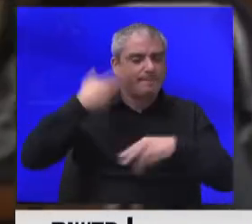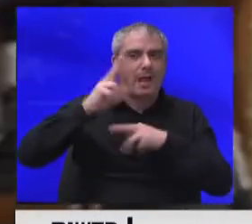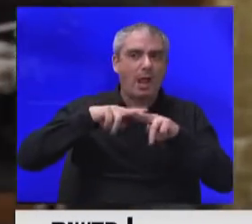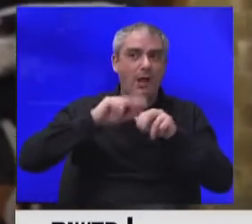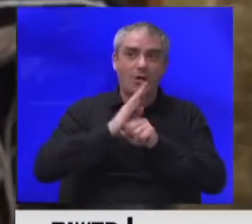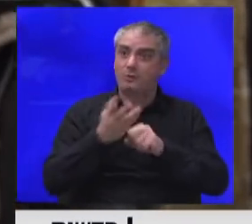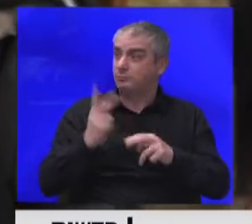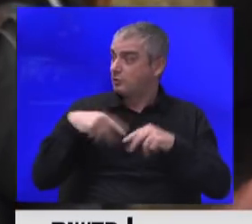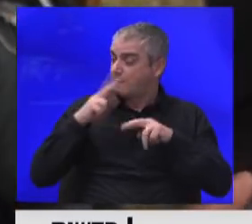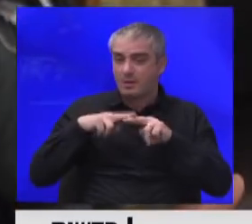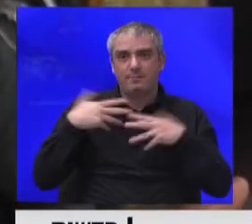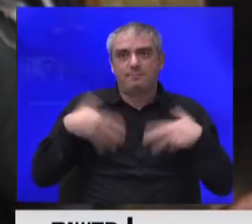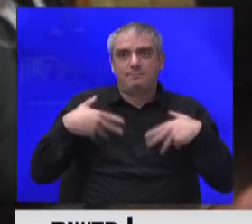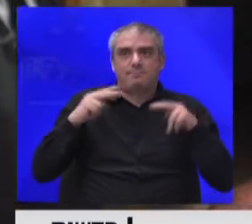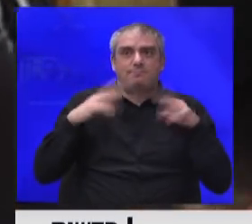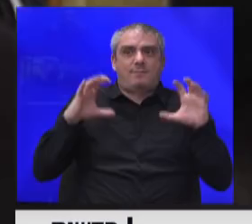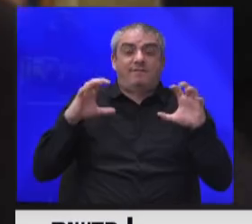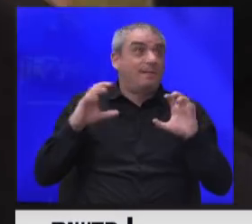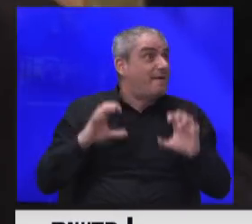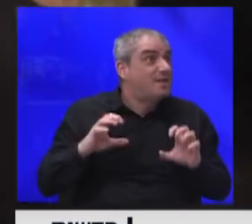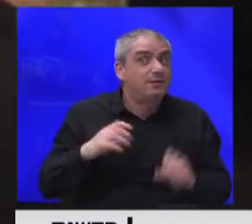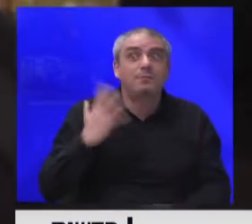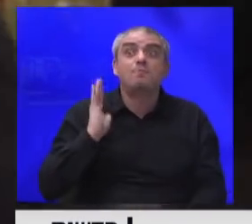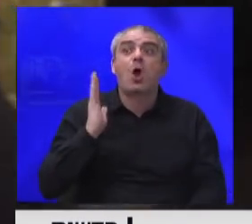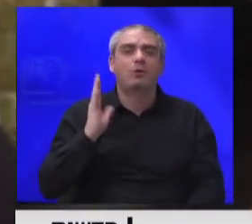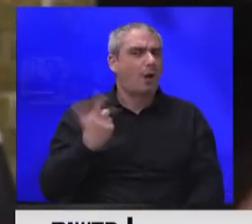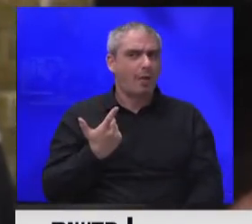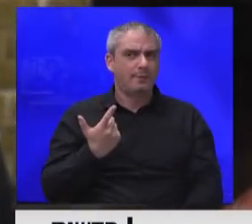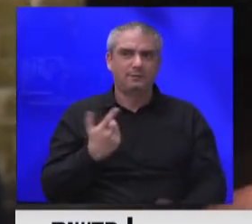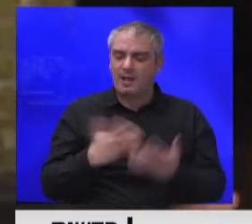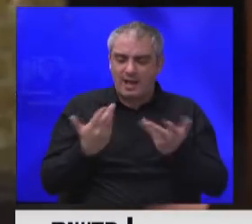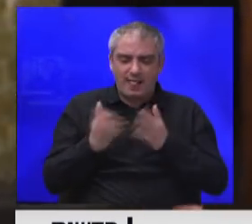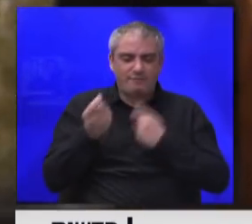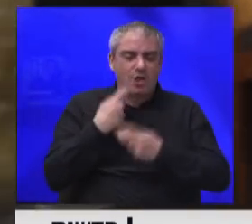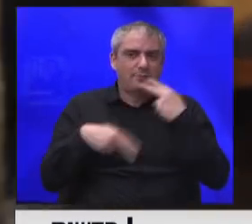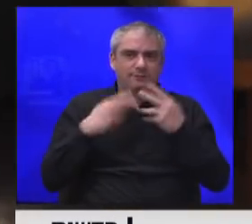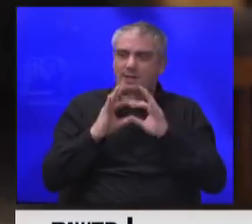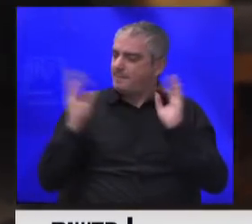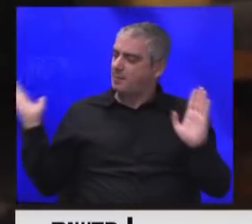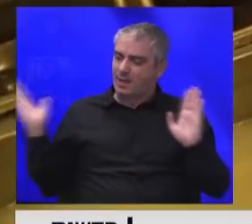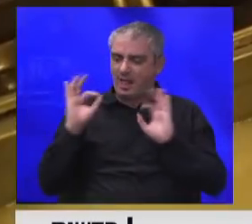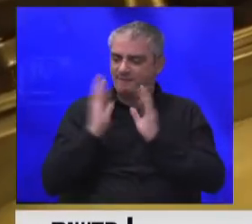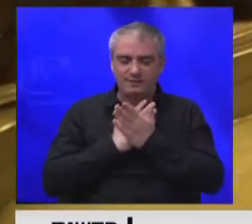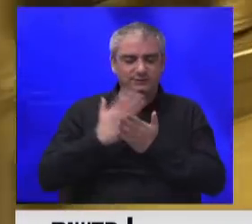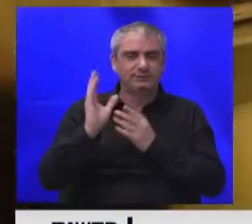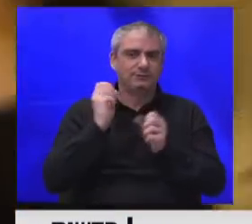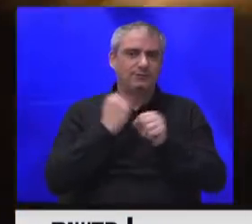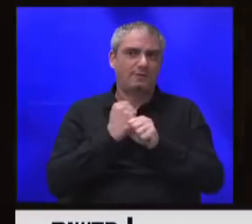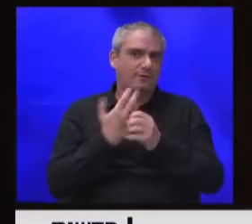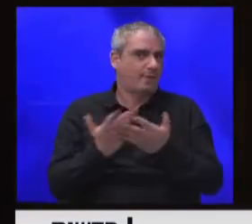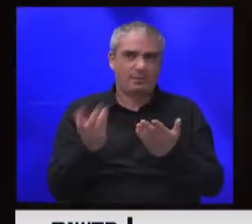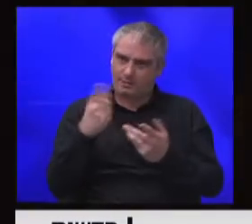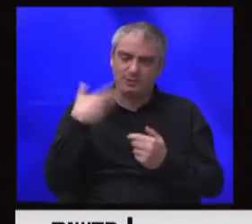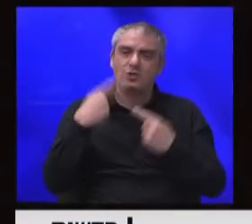היום שאחרי הוא יום מפחיד מאוד. מפחיד? מאוד. למה? כי איך פותחים מסעדה מההתחלה, מאפס, בלי כוח אדם, זה הולך להיות